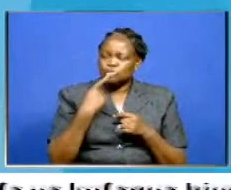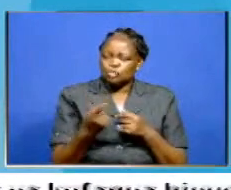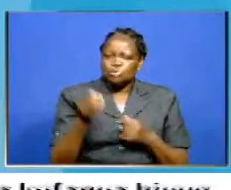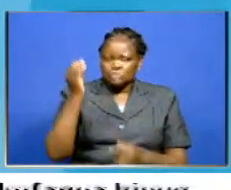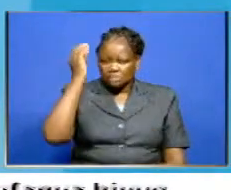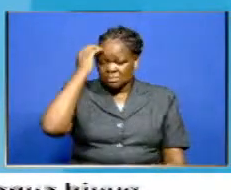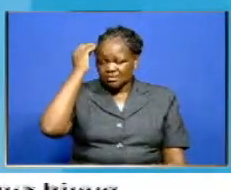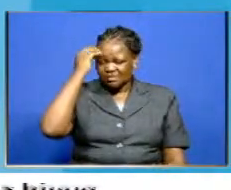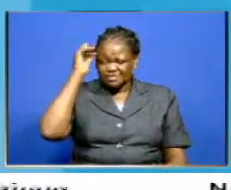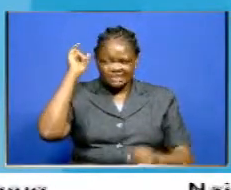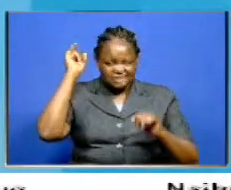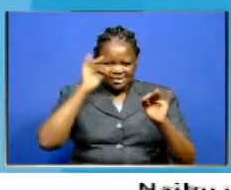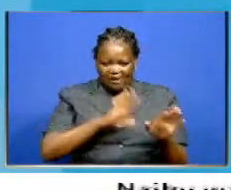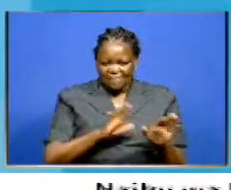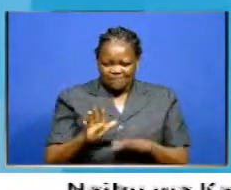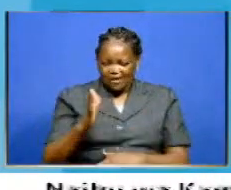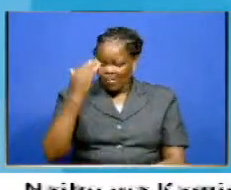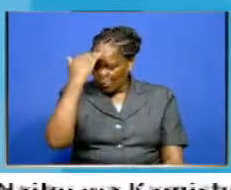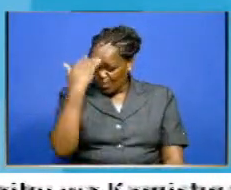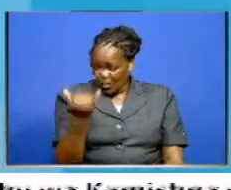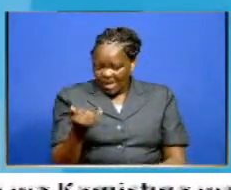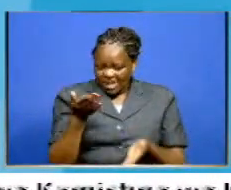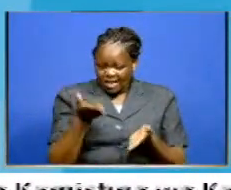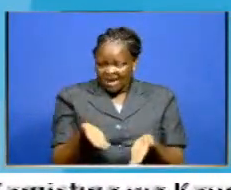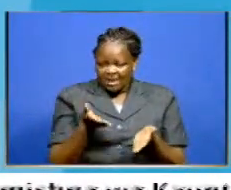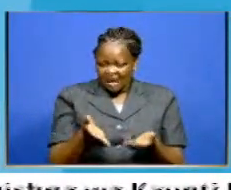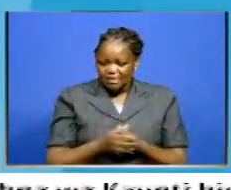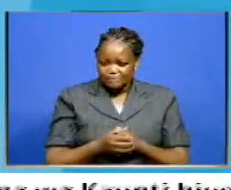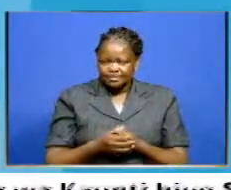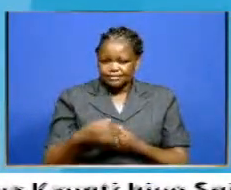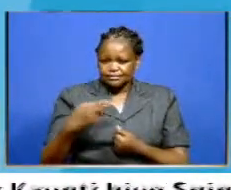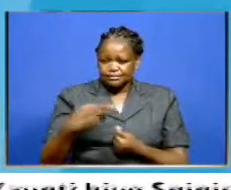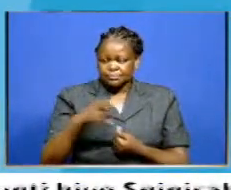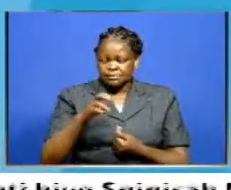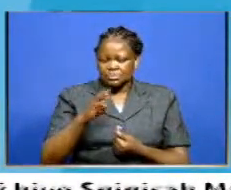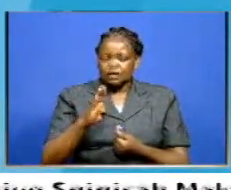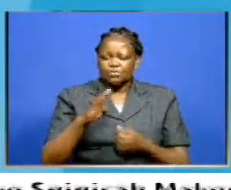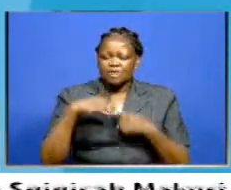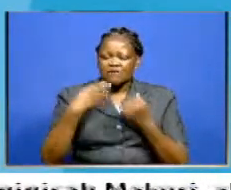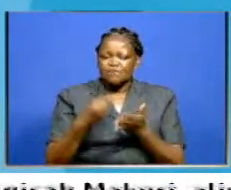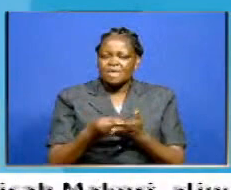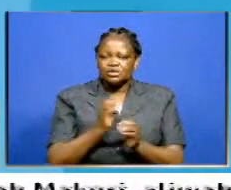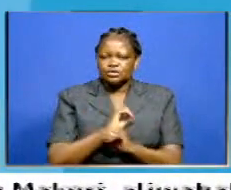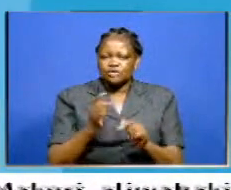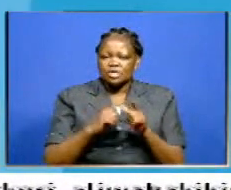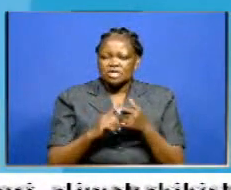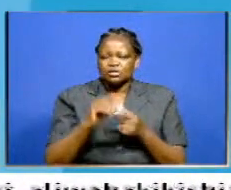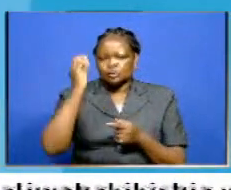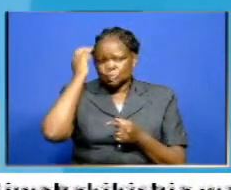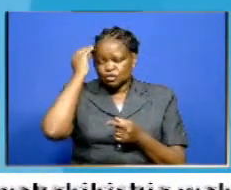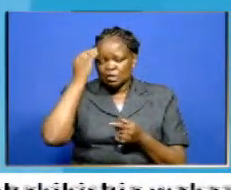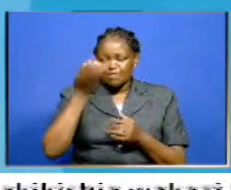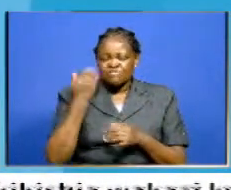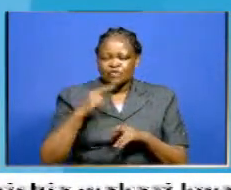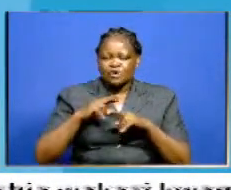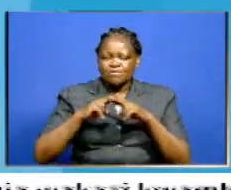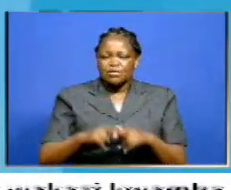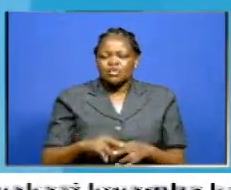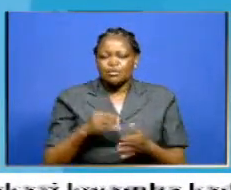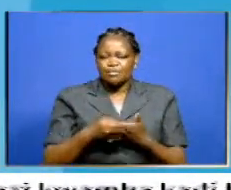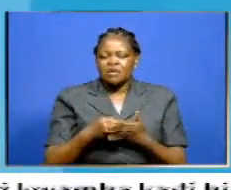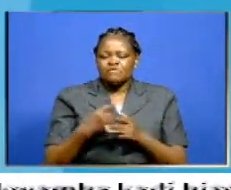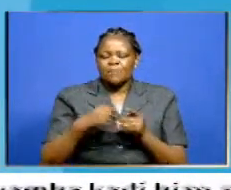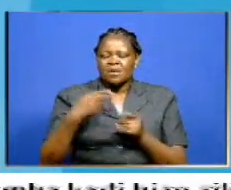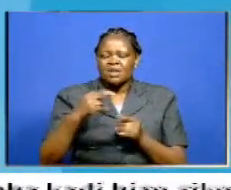wanafunzi wanateseka kwa sababu sasa hivi HELB haijatoa pesa, na wanafunzi hawa walikuwa wanategemea zile pesa za HELB